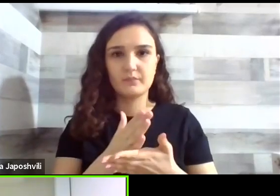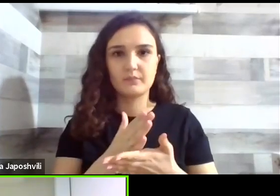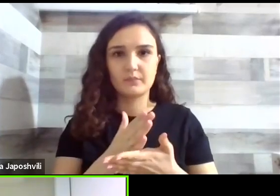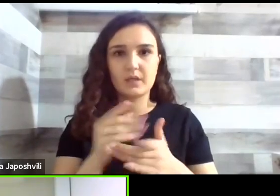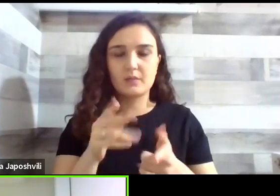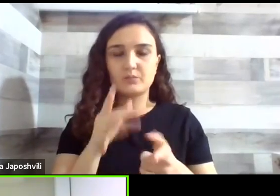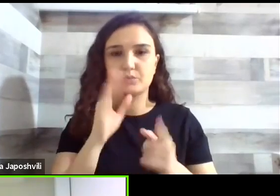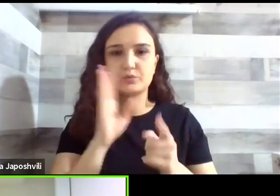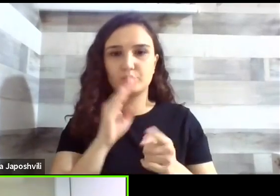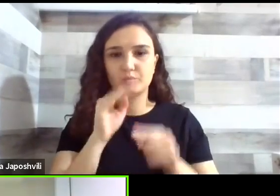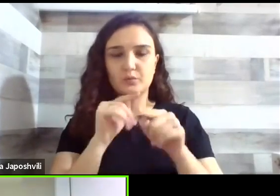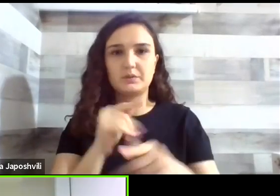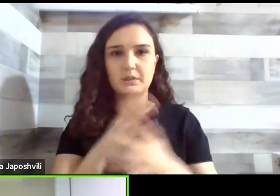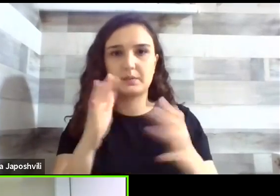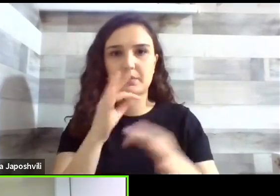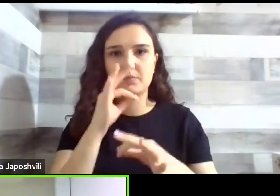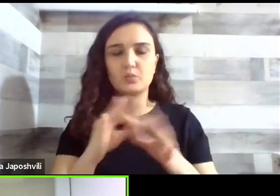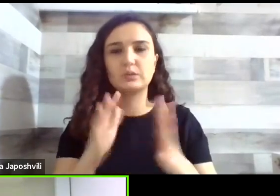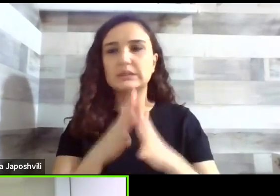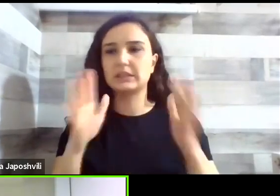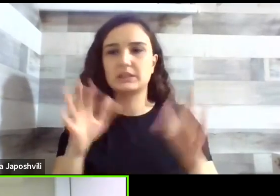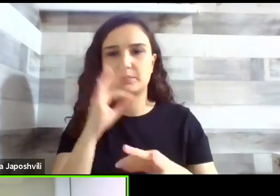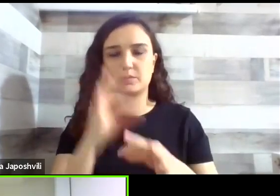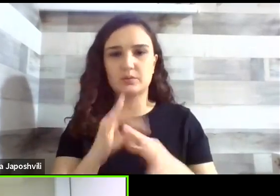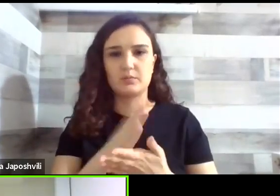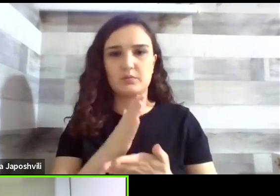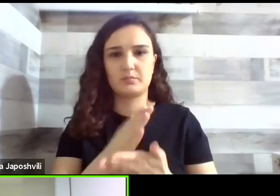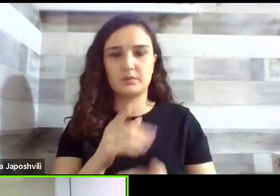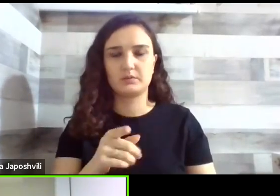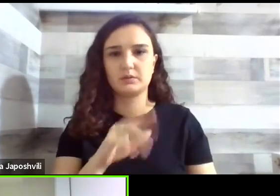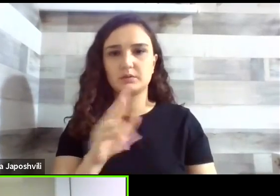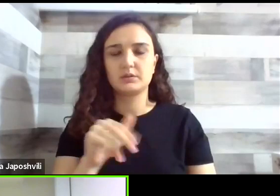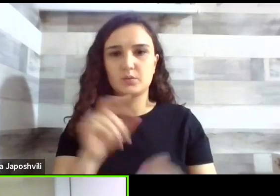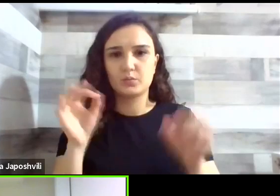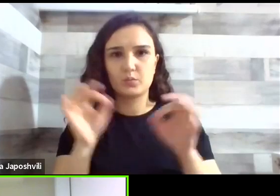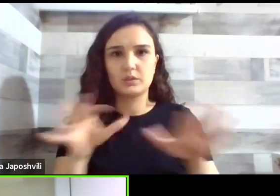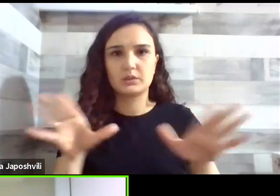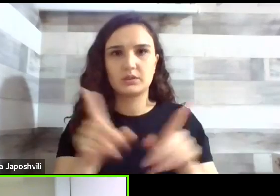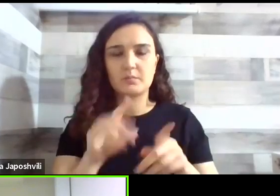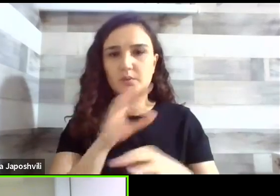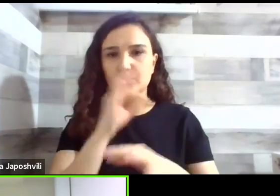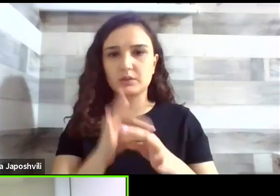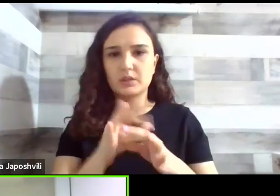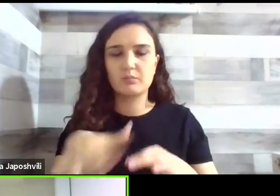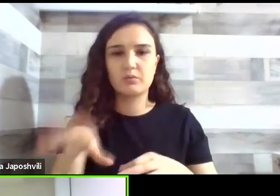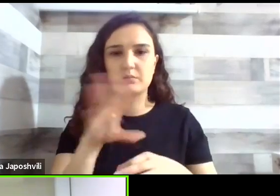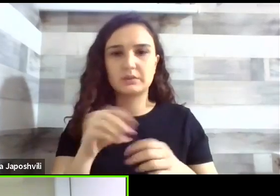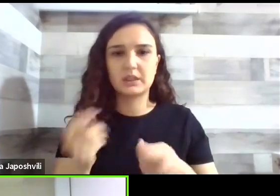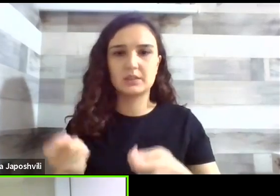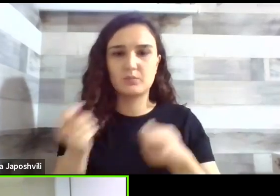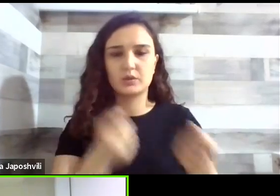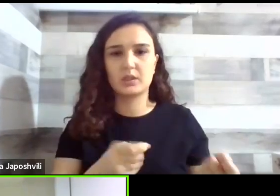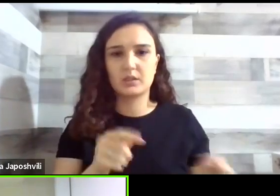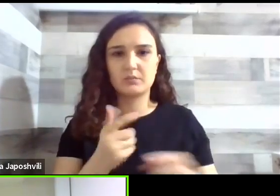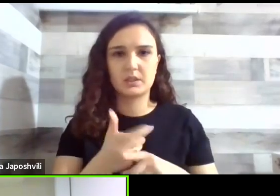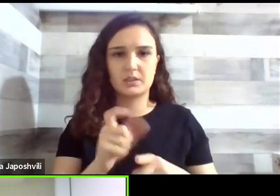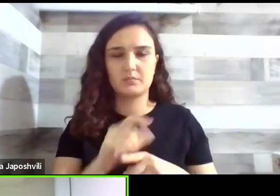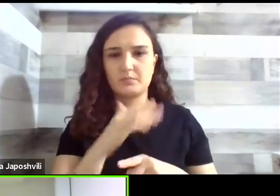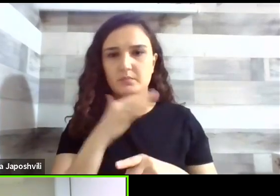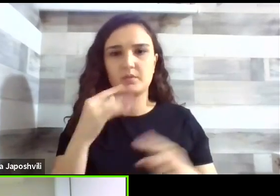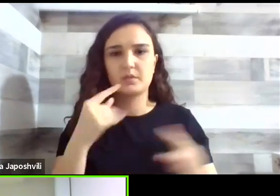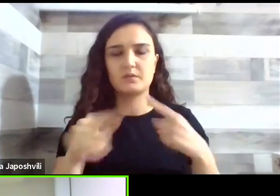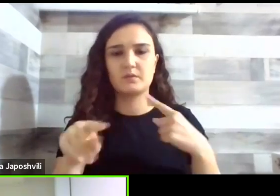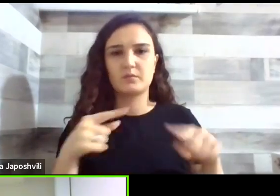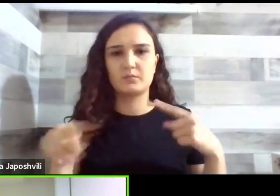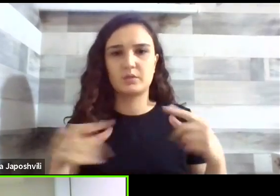დროს მშობელზე, ხო? უდიდესი პასუხისგებლობა. და უეცრად აი ამ პასუხისგებლობის გადმოტანა ძალიან ბევრი